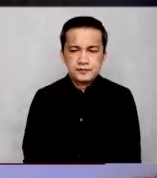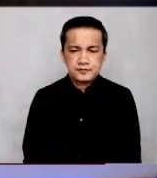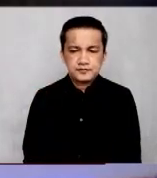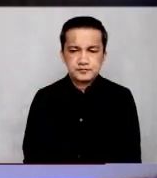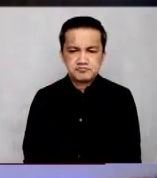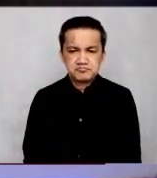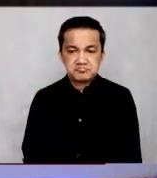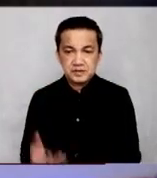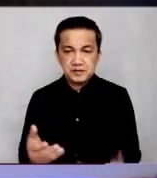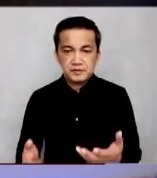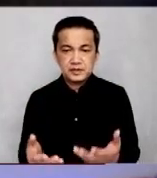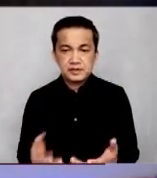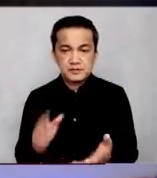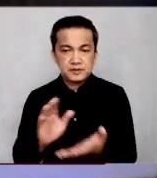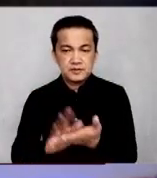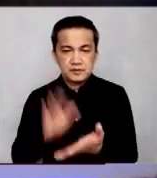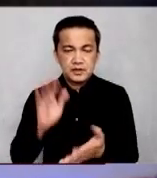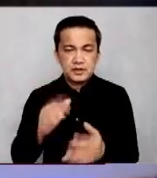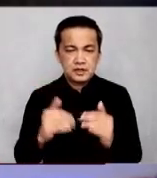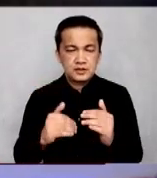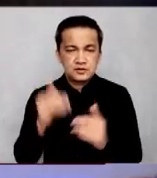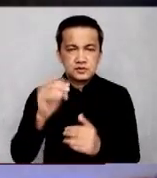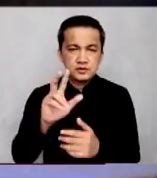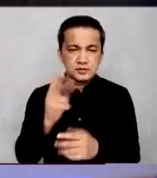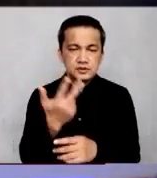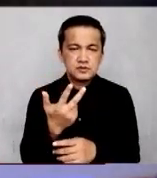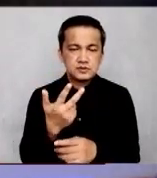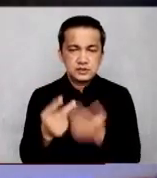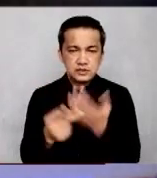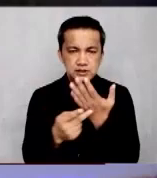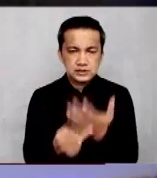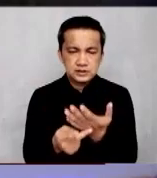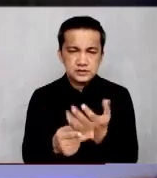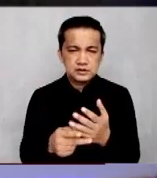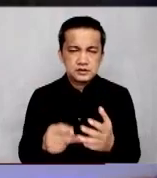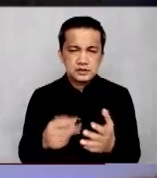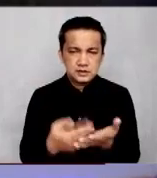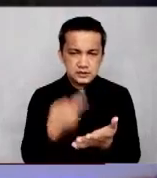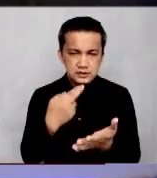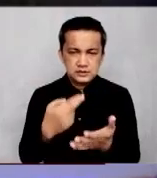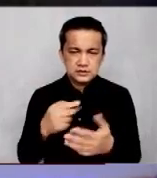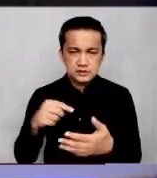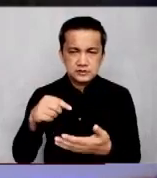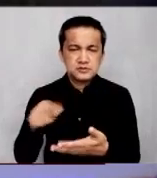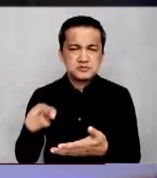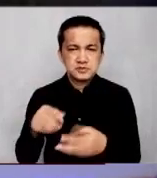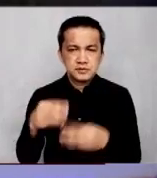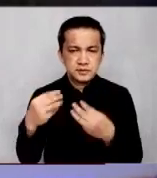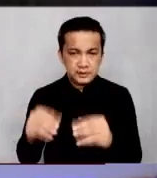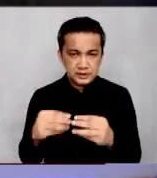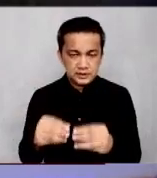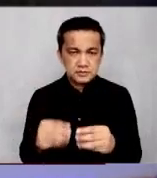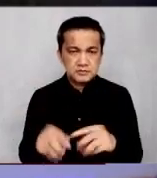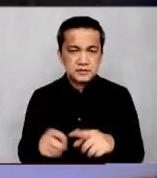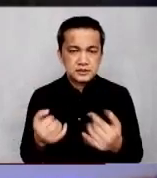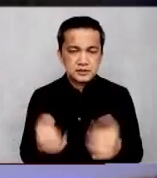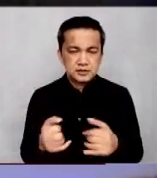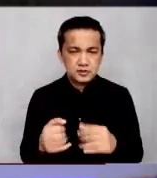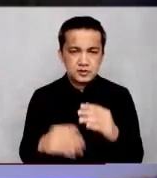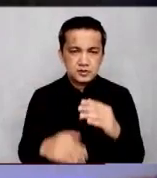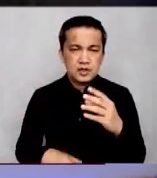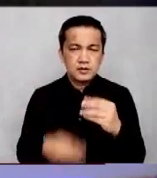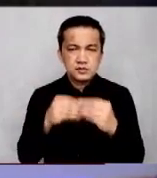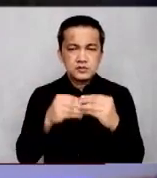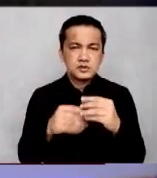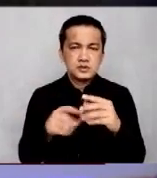Nagbabadyang tumaas ng hanggang 3 piso kada kilo ang presyo ng bigas sa ilang palengke. Pero ngayon palang umaabot na ng 12